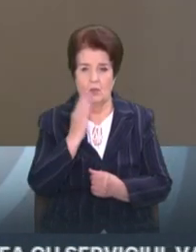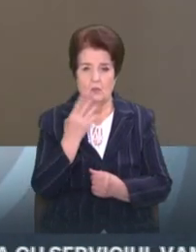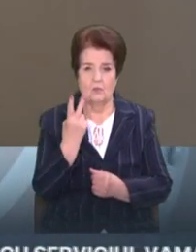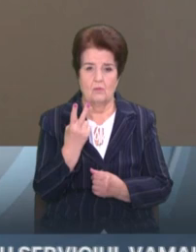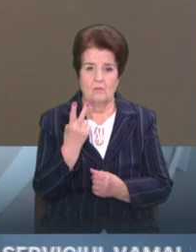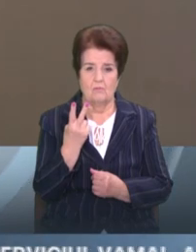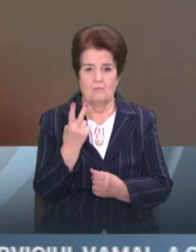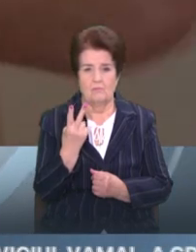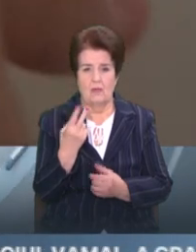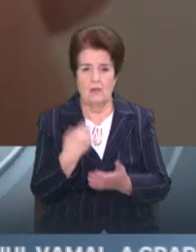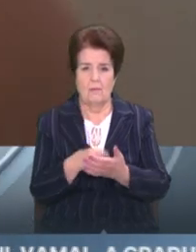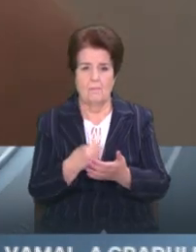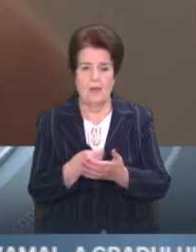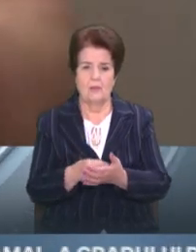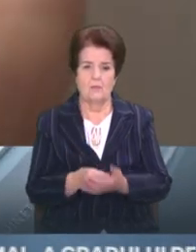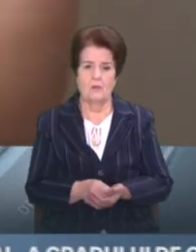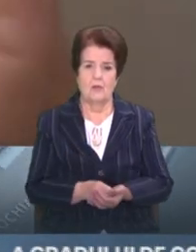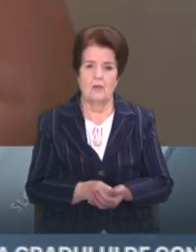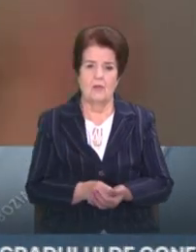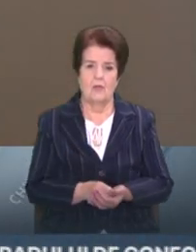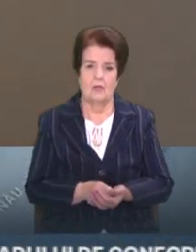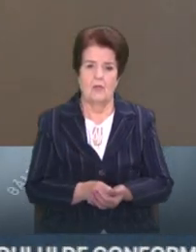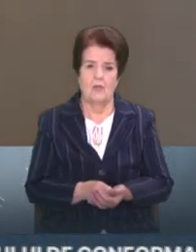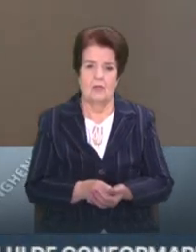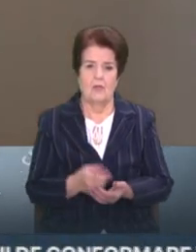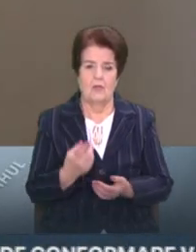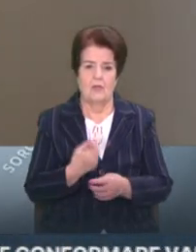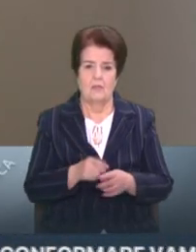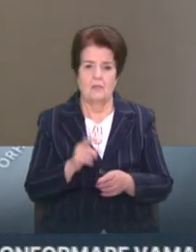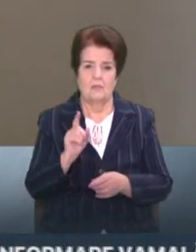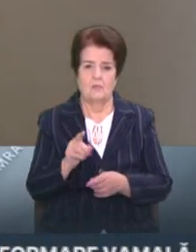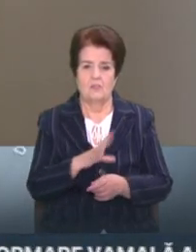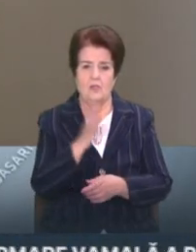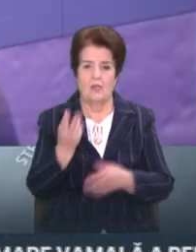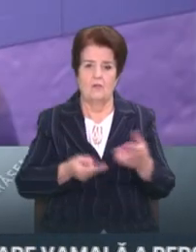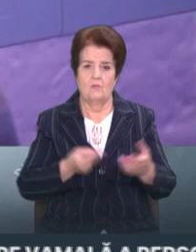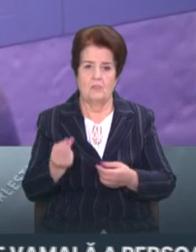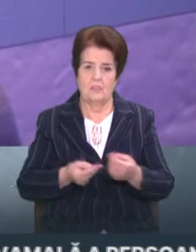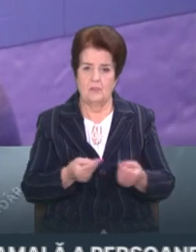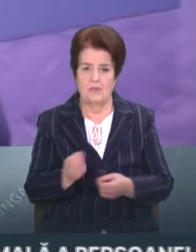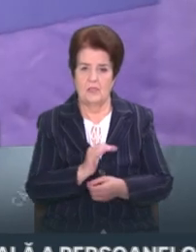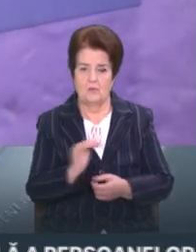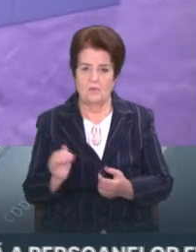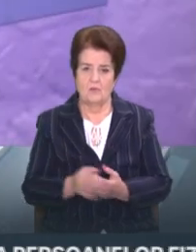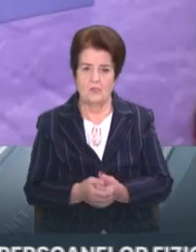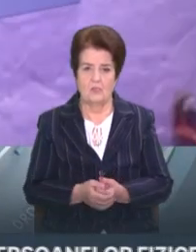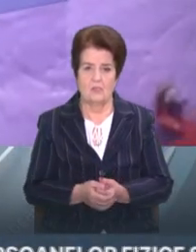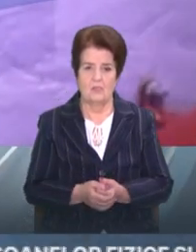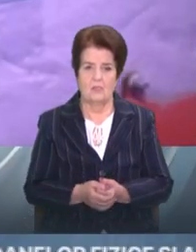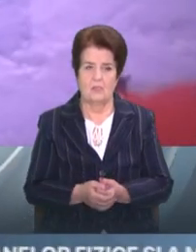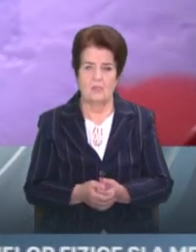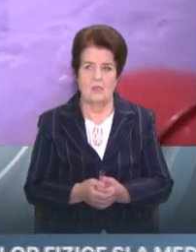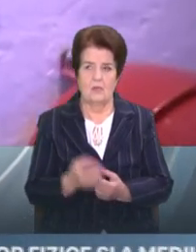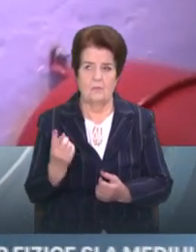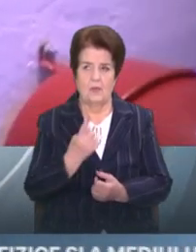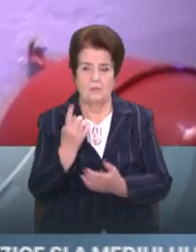sunt mult mai mari și este practic al doilea aspect de care am menționat, cel financiar. Și prima opțiune